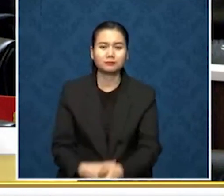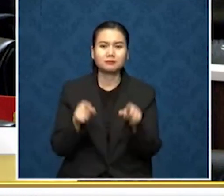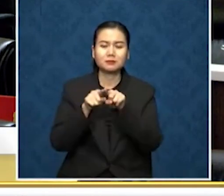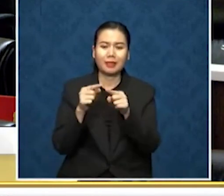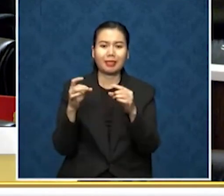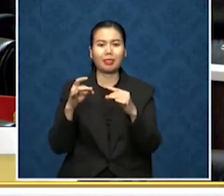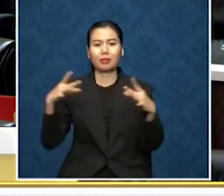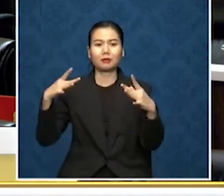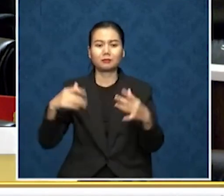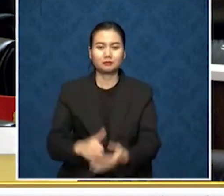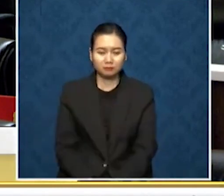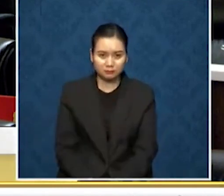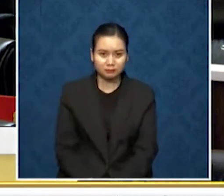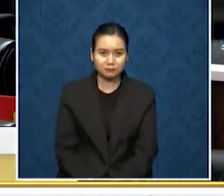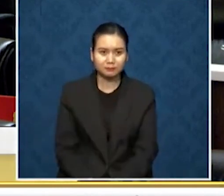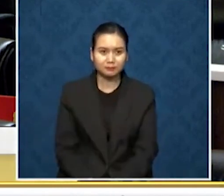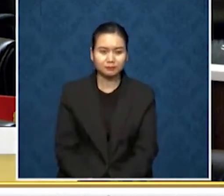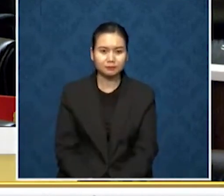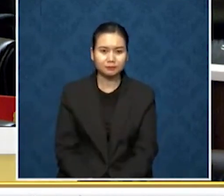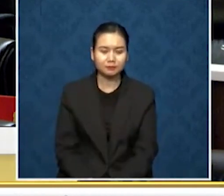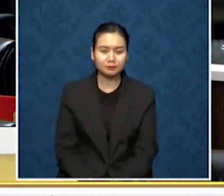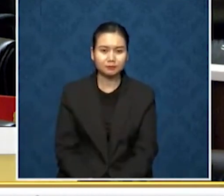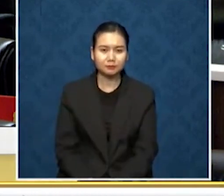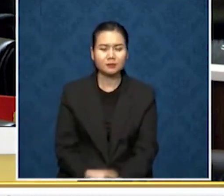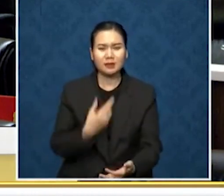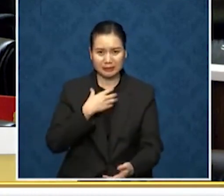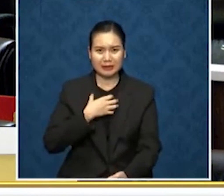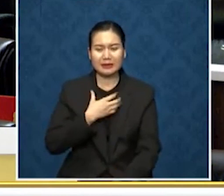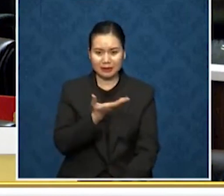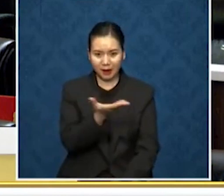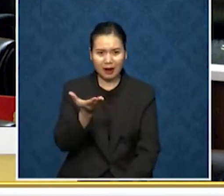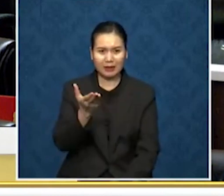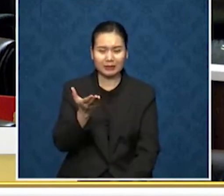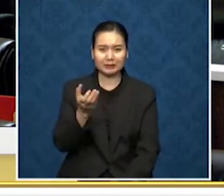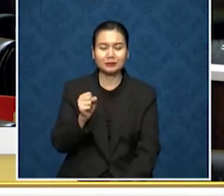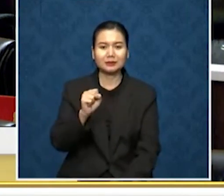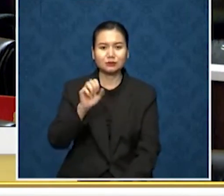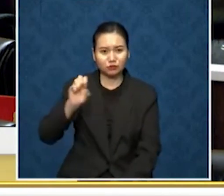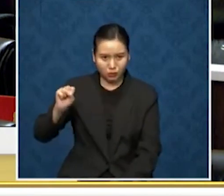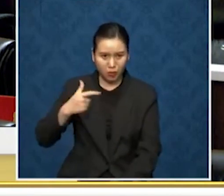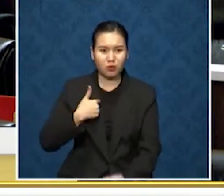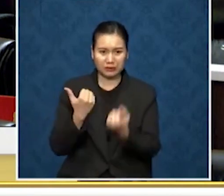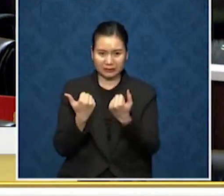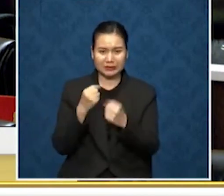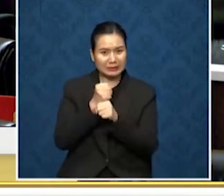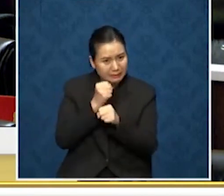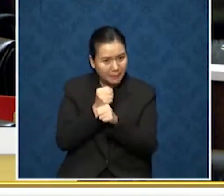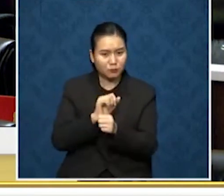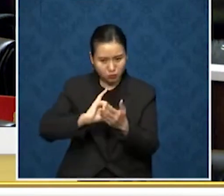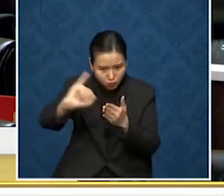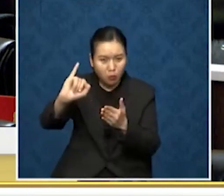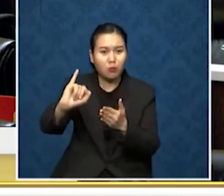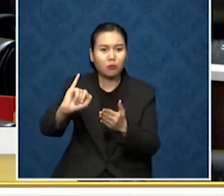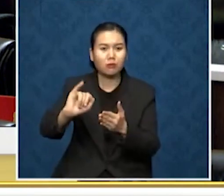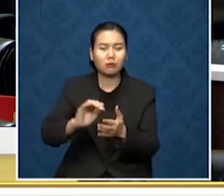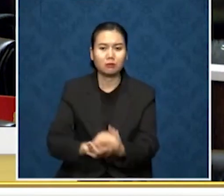ย้อนแย้งดังนั้นผมอยากให้สภาชุดนี้ทำในสิ่งที่ถูกต้องเถอะ